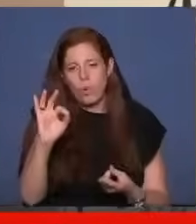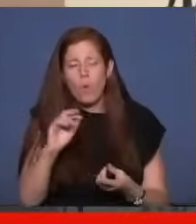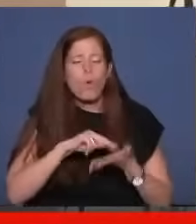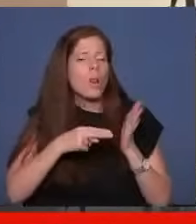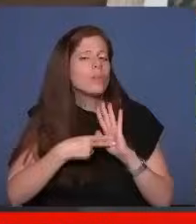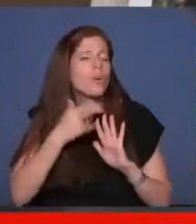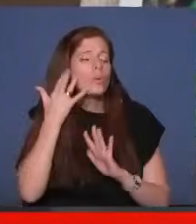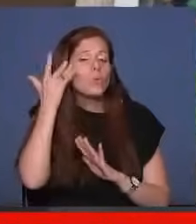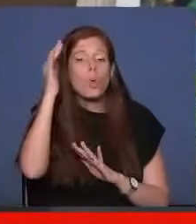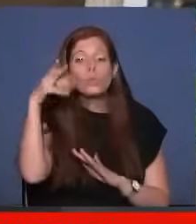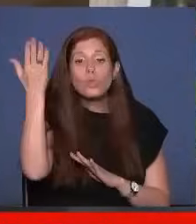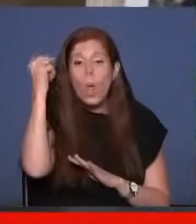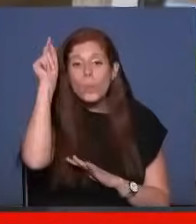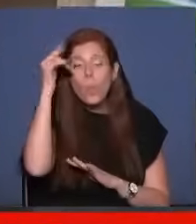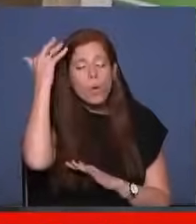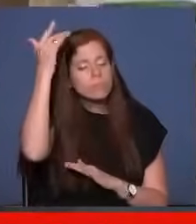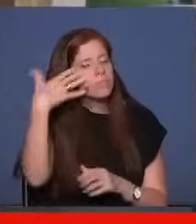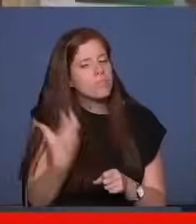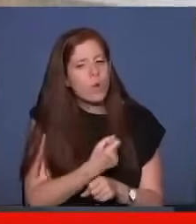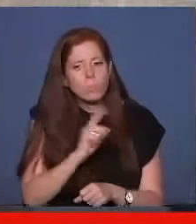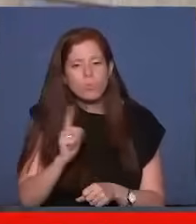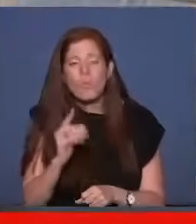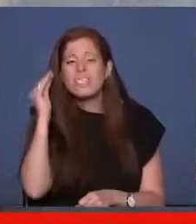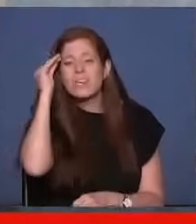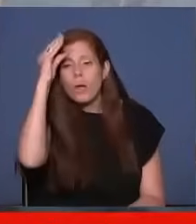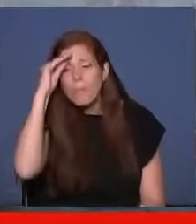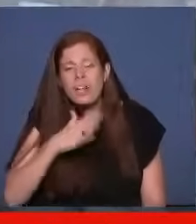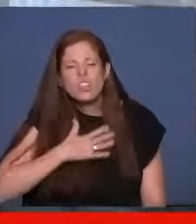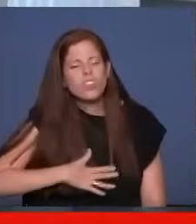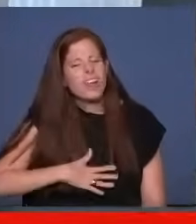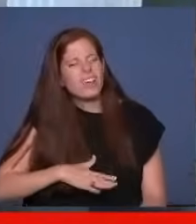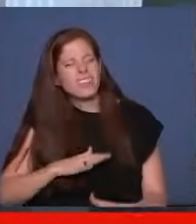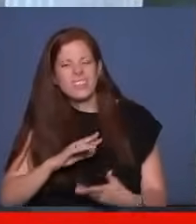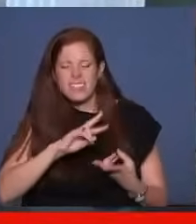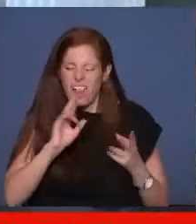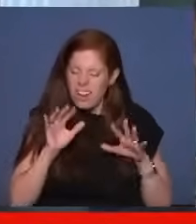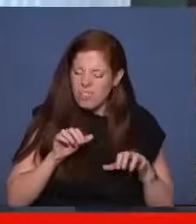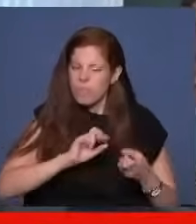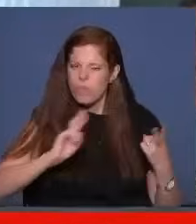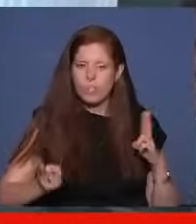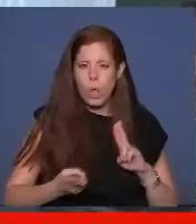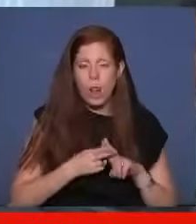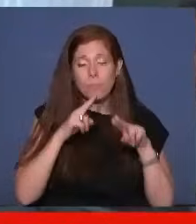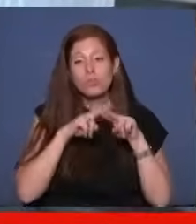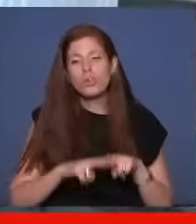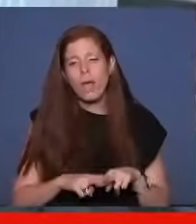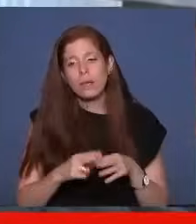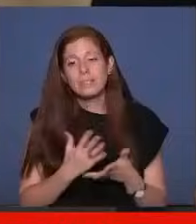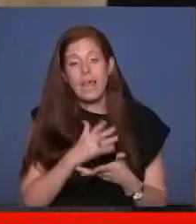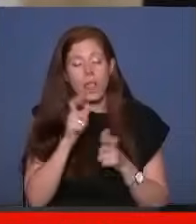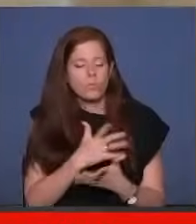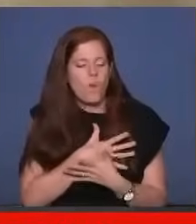לא התממשו, אבל הזיכרון מהילד שרצה לטרוף את העולם יישאר בקרב אהוביו לנצח. אני רוצה